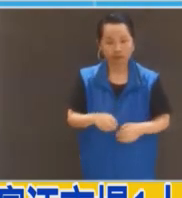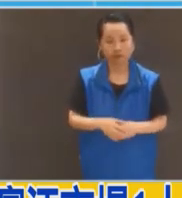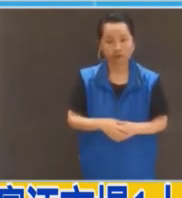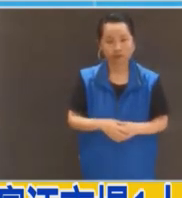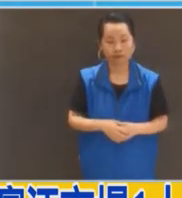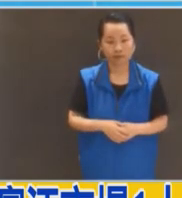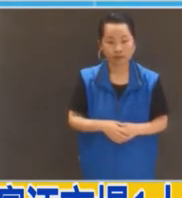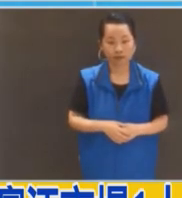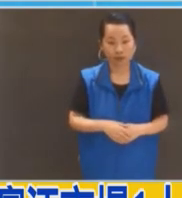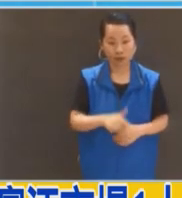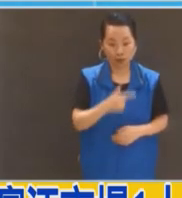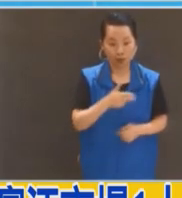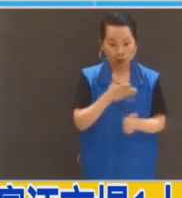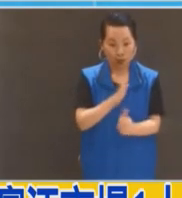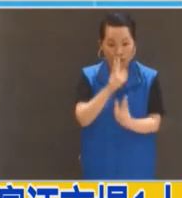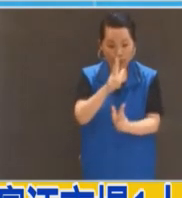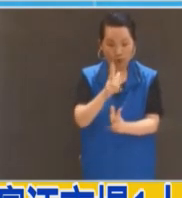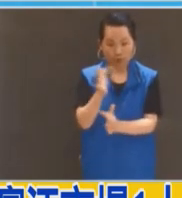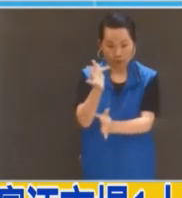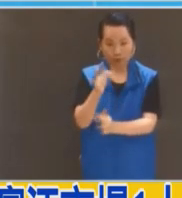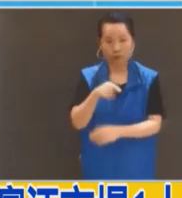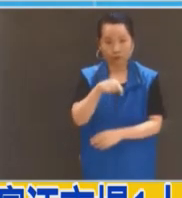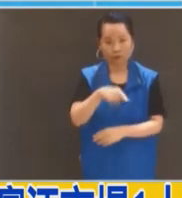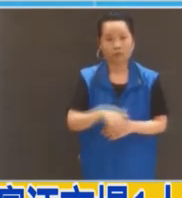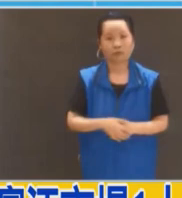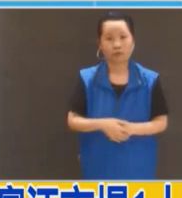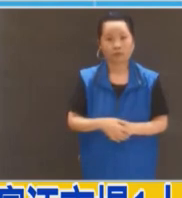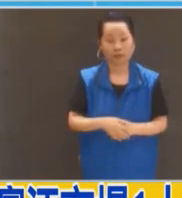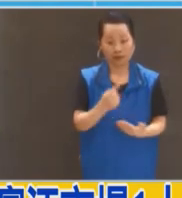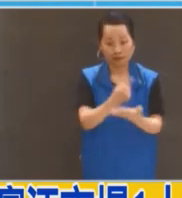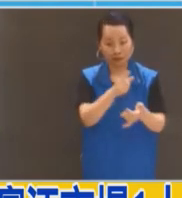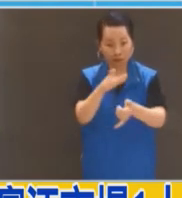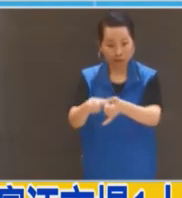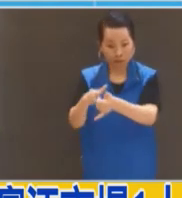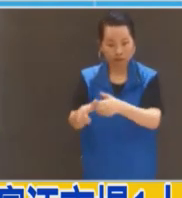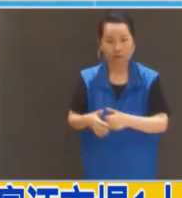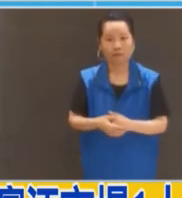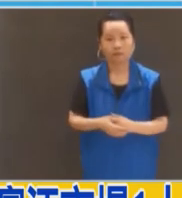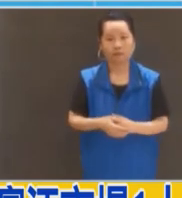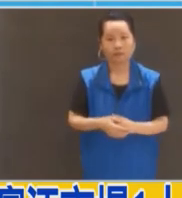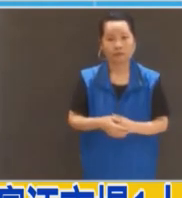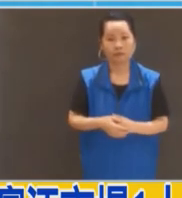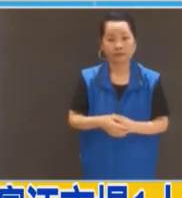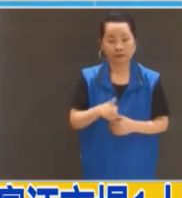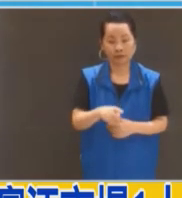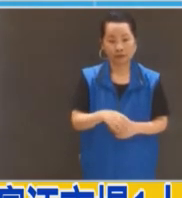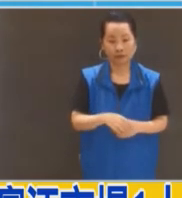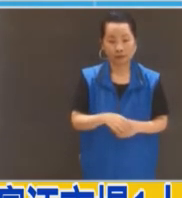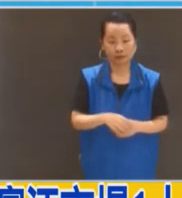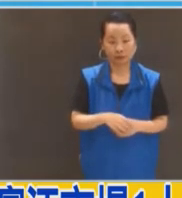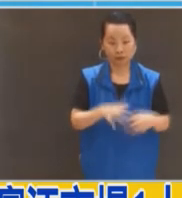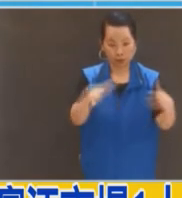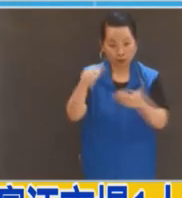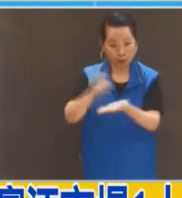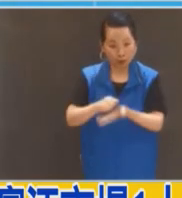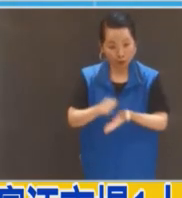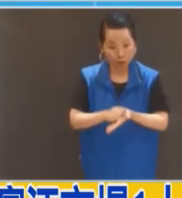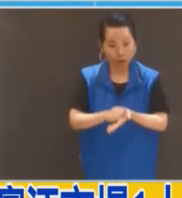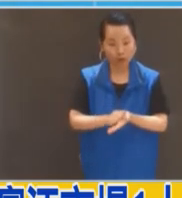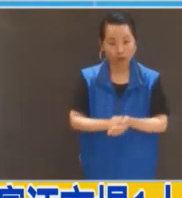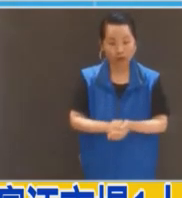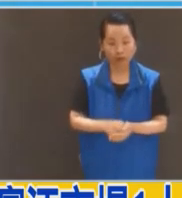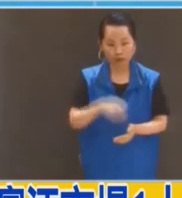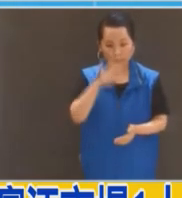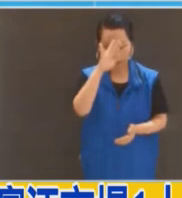快前诊的方式，让每个个案都很精准的把这个框列好，赶快把隐藏